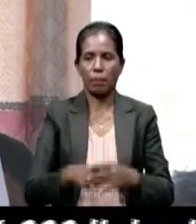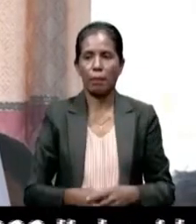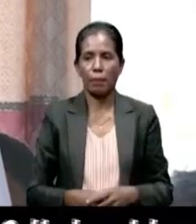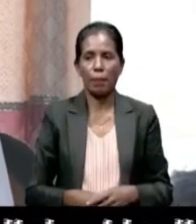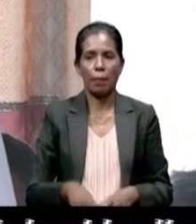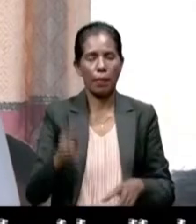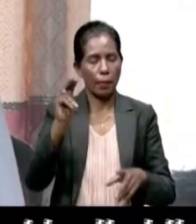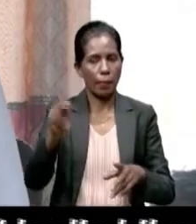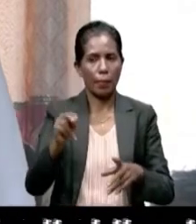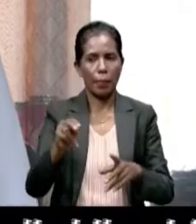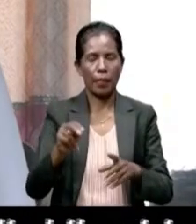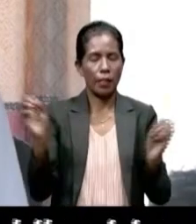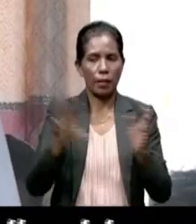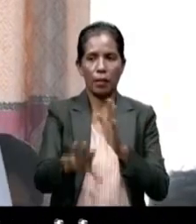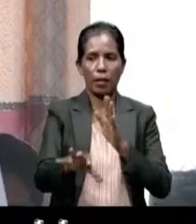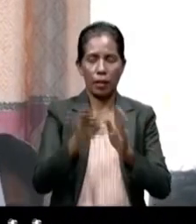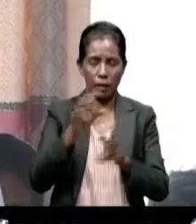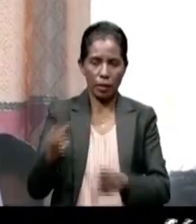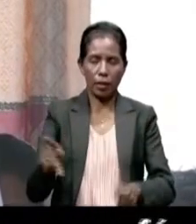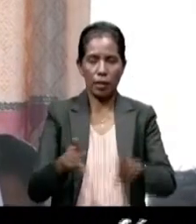Nia lahini dalan popularidade.